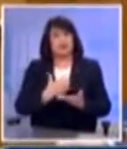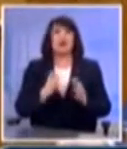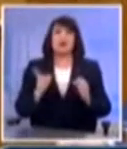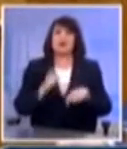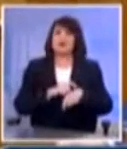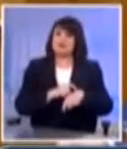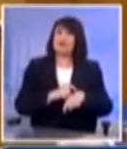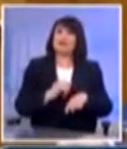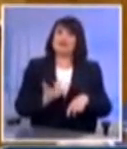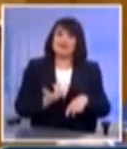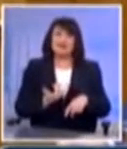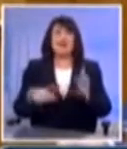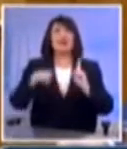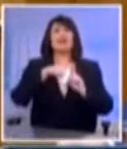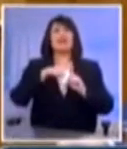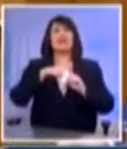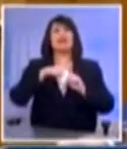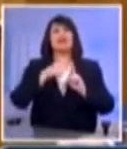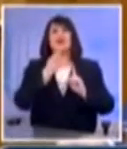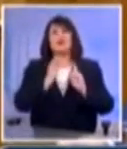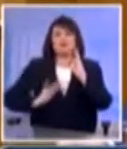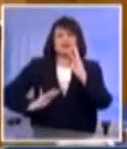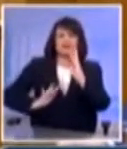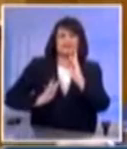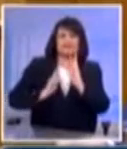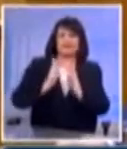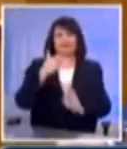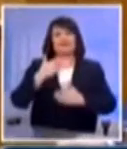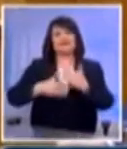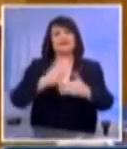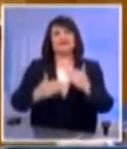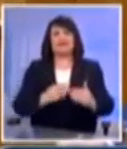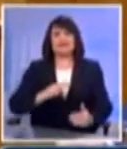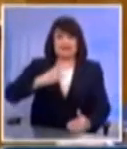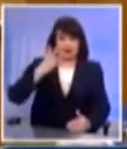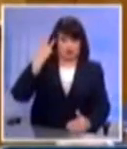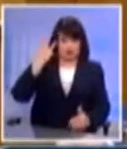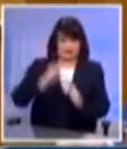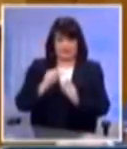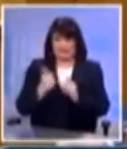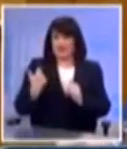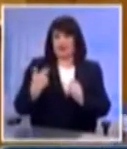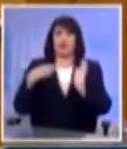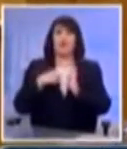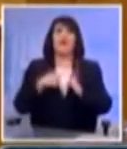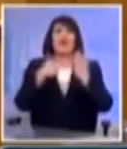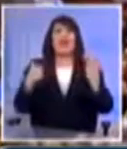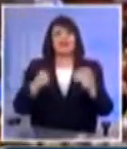ήδη έχουμε μπει σε θετικούς ρυθμούς ανάπτυξης από το τρίτο τρίμηνο του